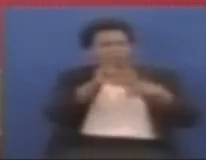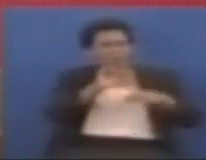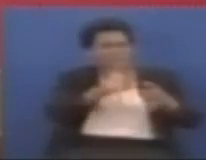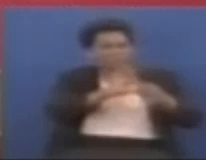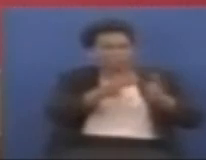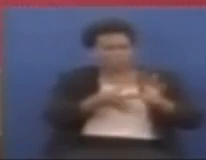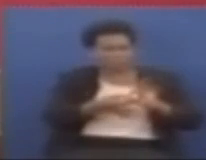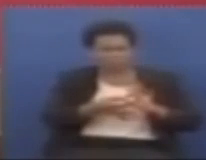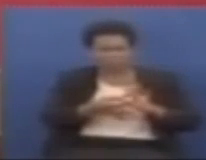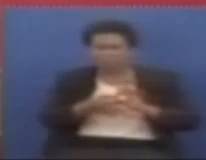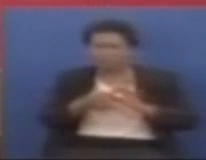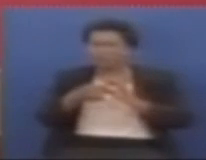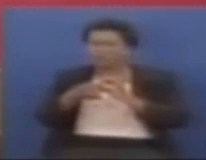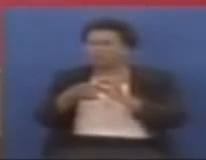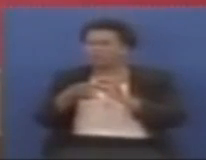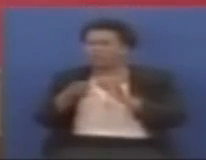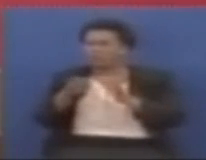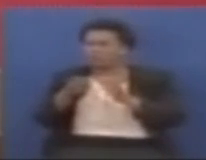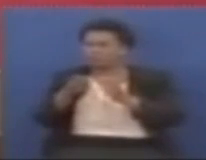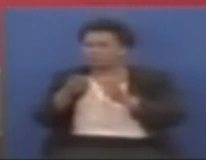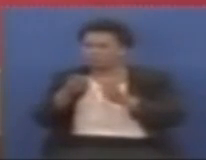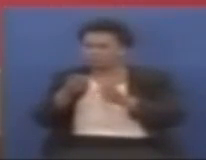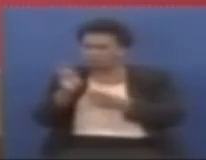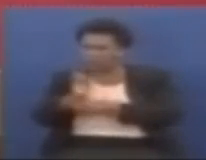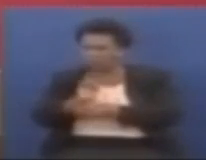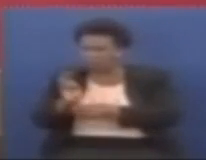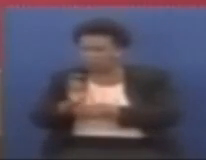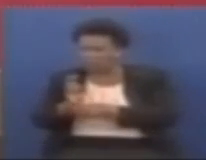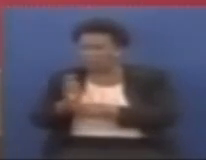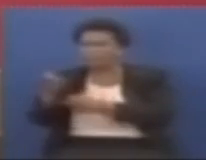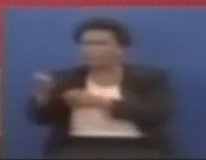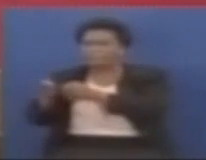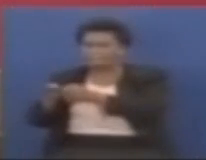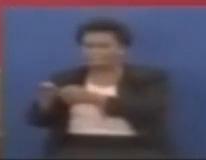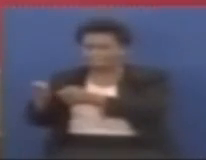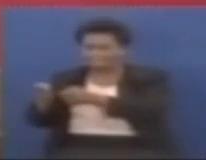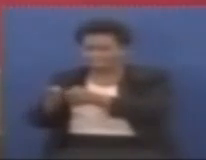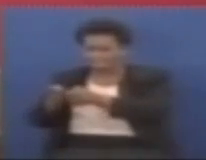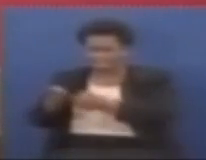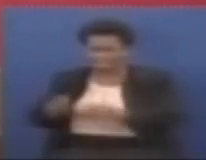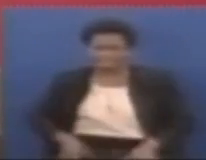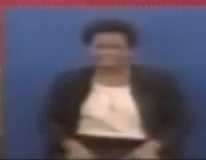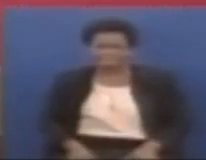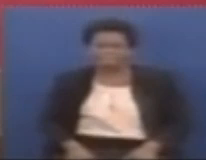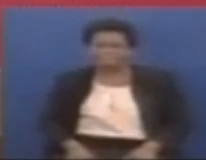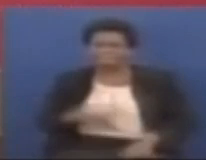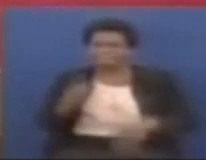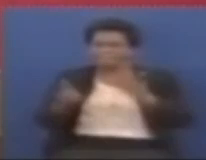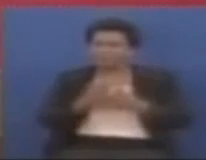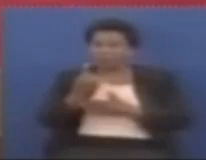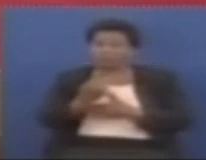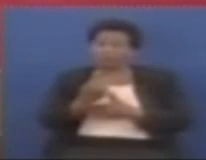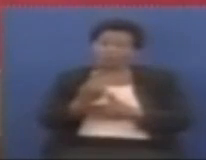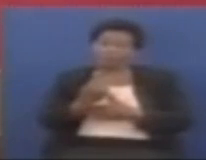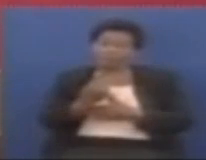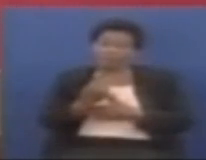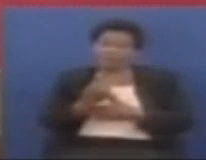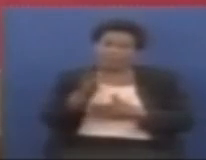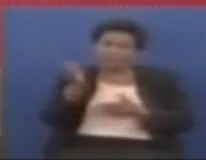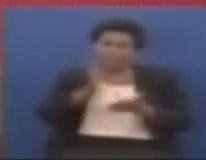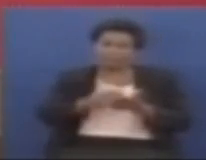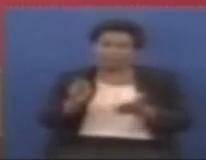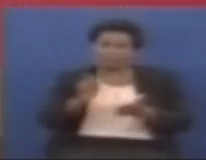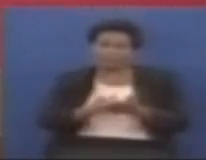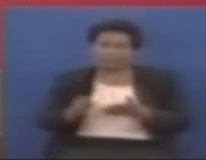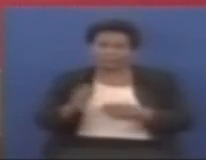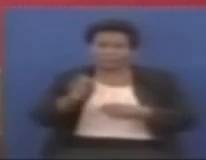ya mwanasheria mkuu wa serikali yaliyofanywa kupitia sheria ya marekebisho ya sheria mbalimbali namba 2